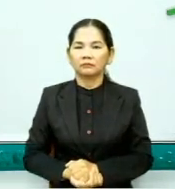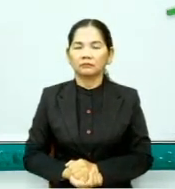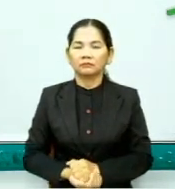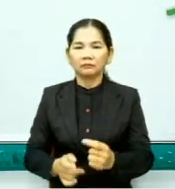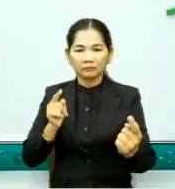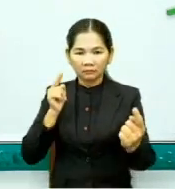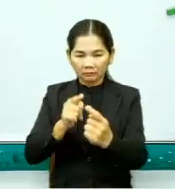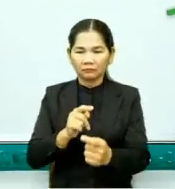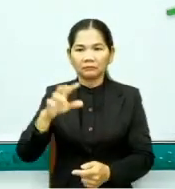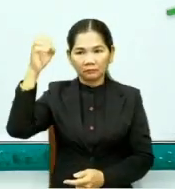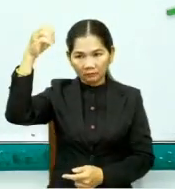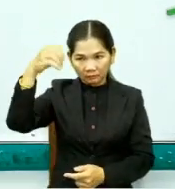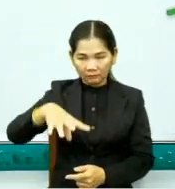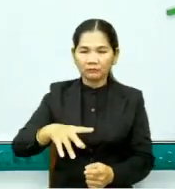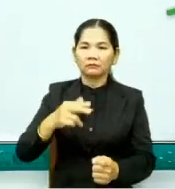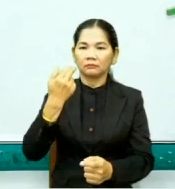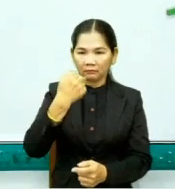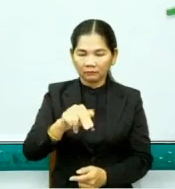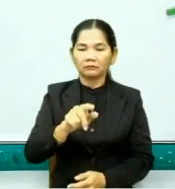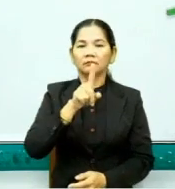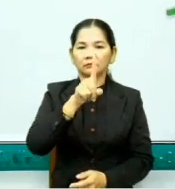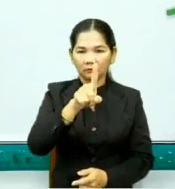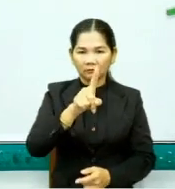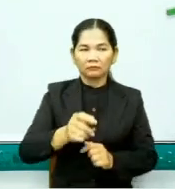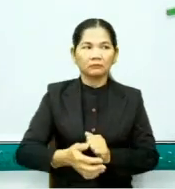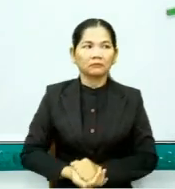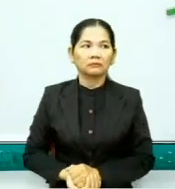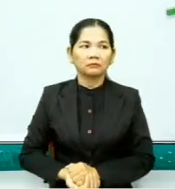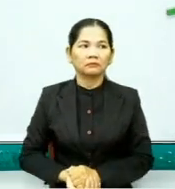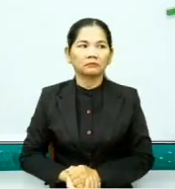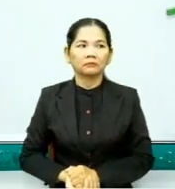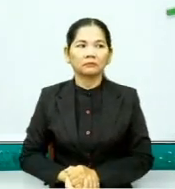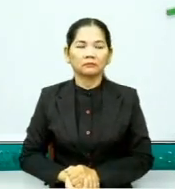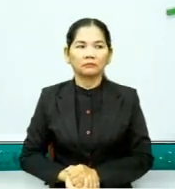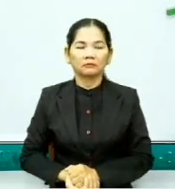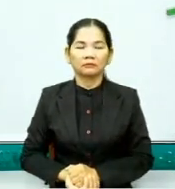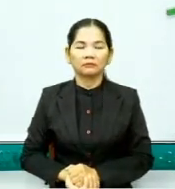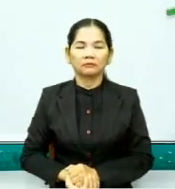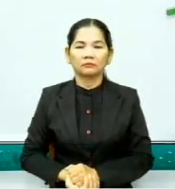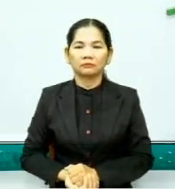ดาวทไงตีมวย